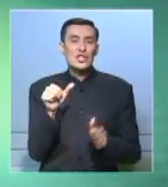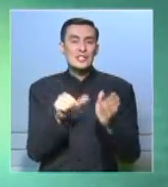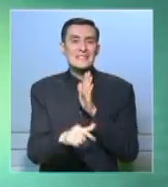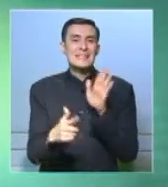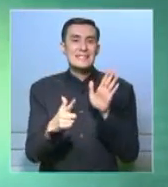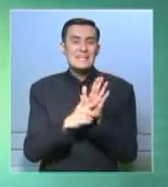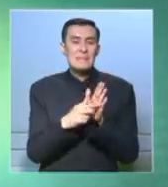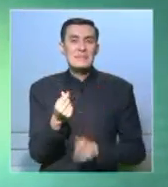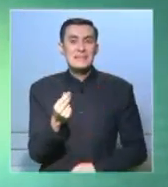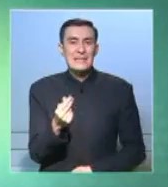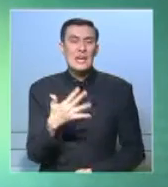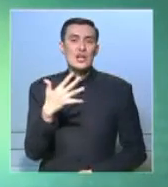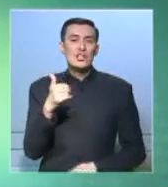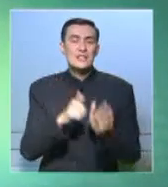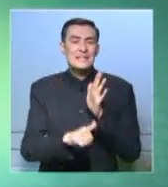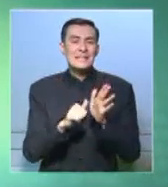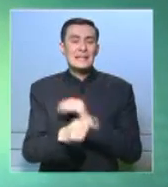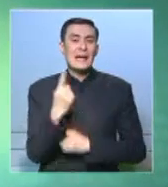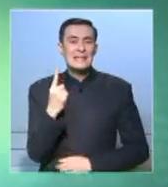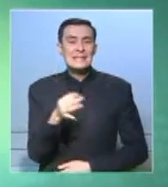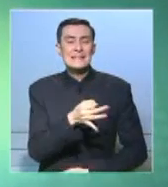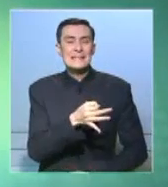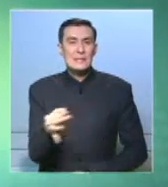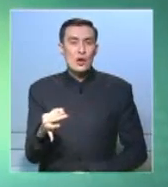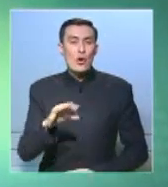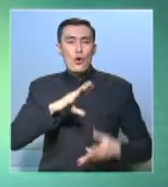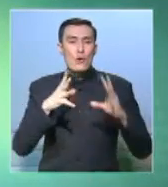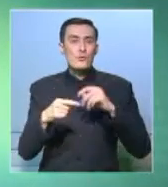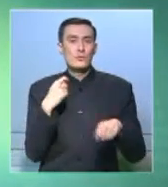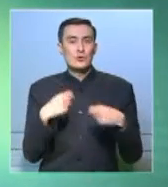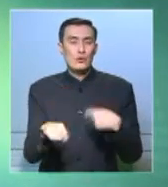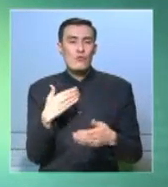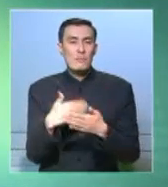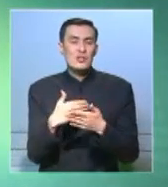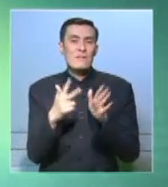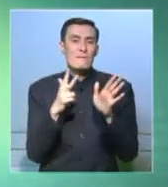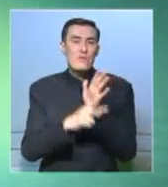367 тенге 61 тиин. Объем торгов